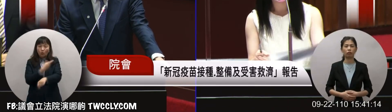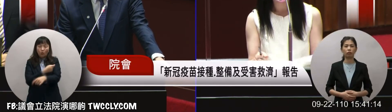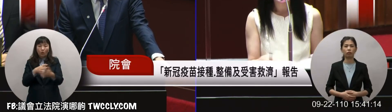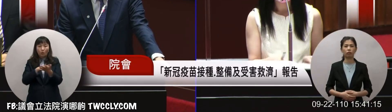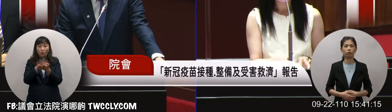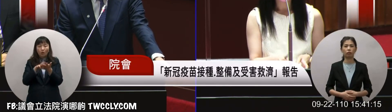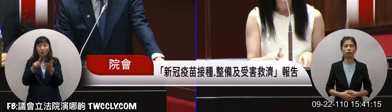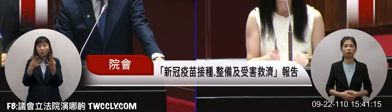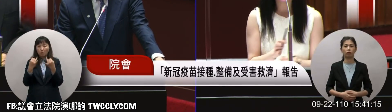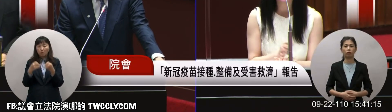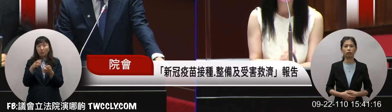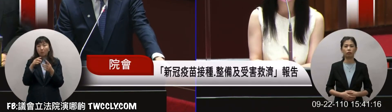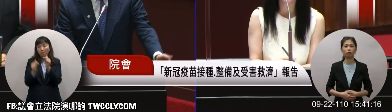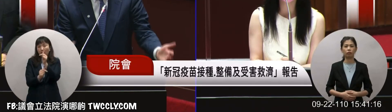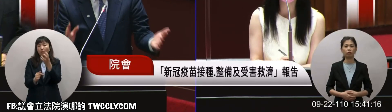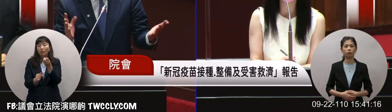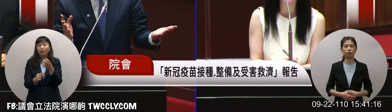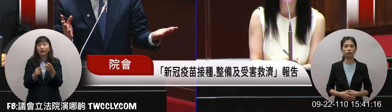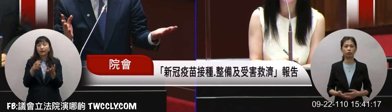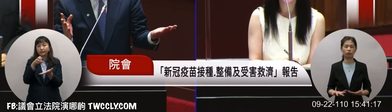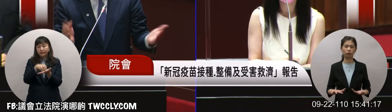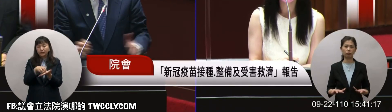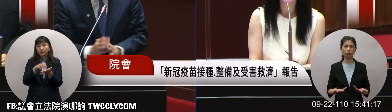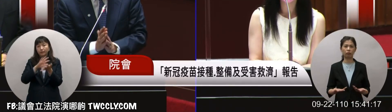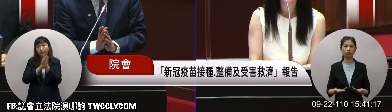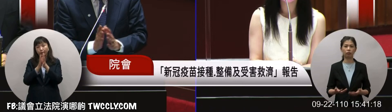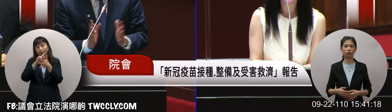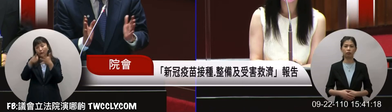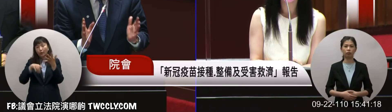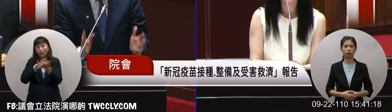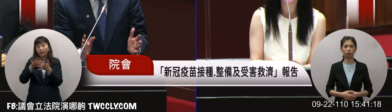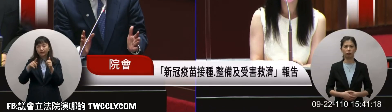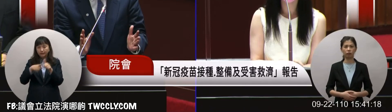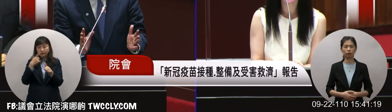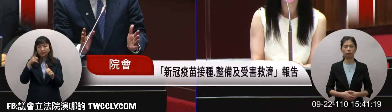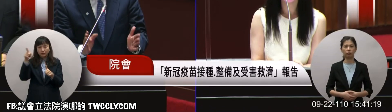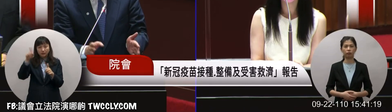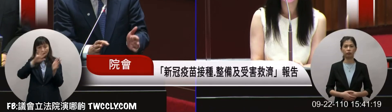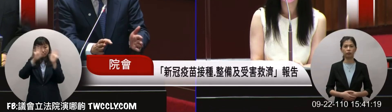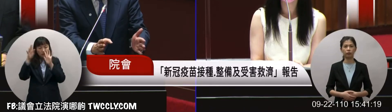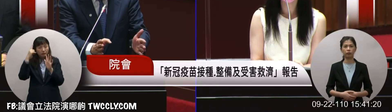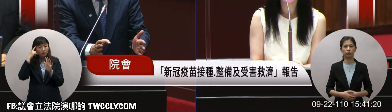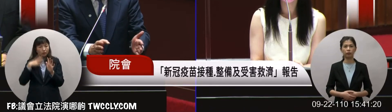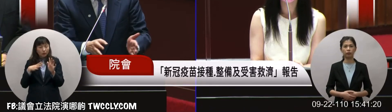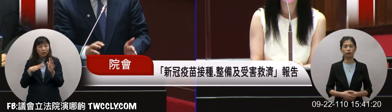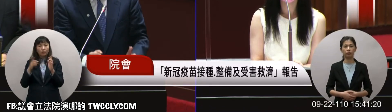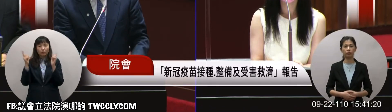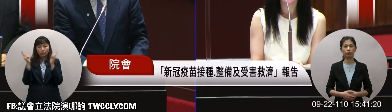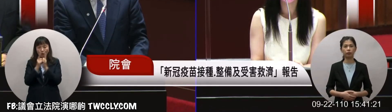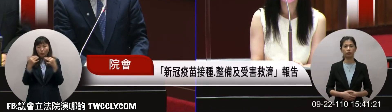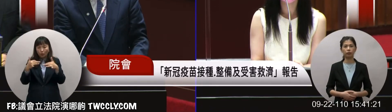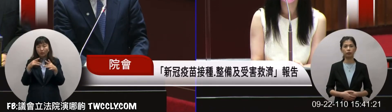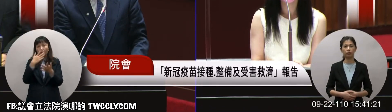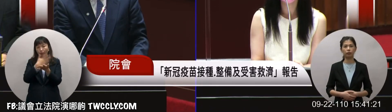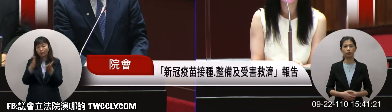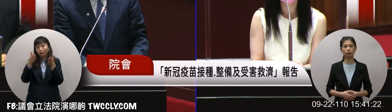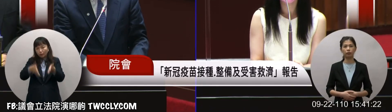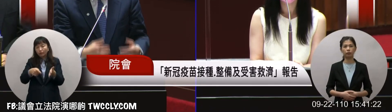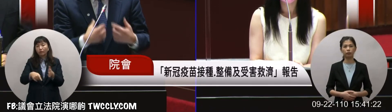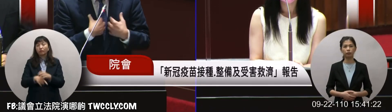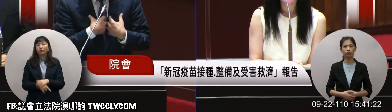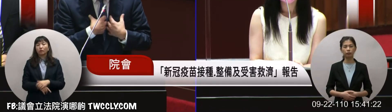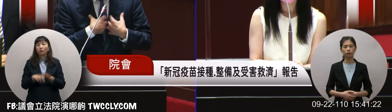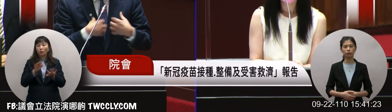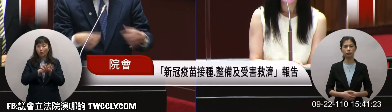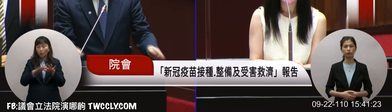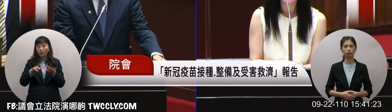准呢？ 所以部长 这 个部分 乱了，所以我们要把状况弄清楚，要面对问题解决问题嘛。哎，